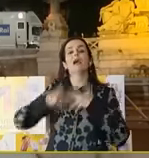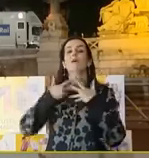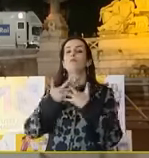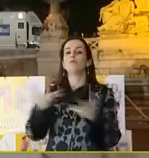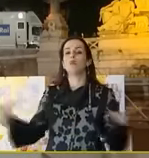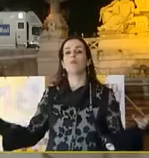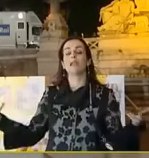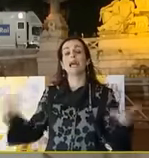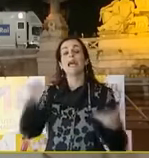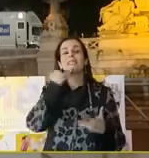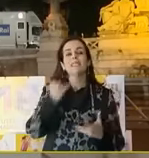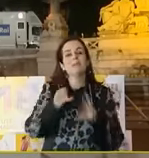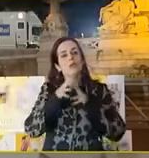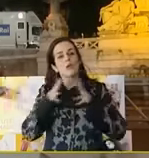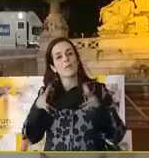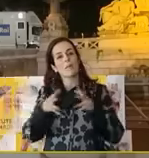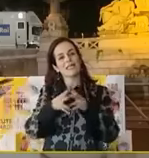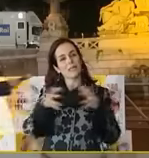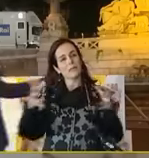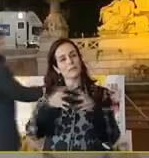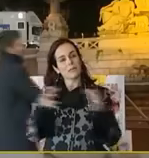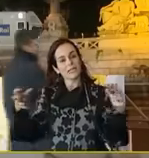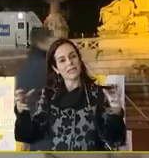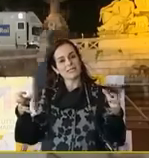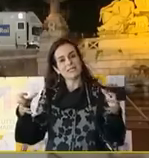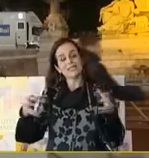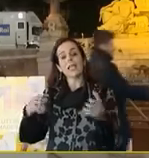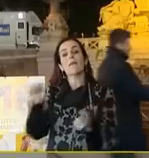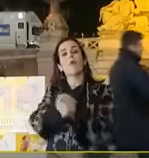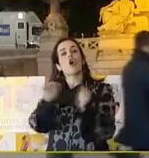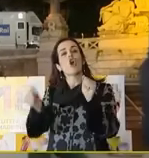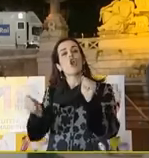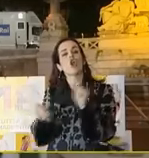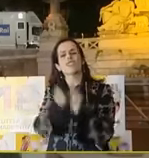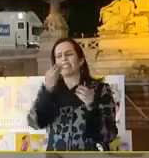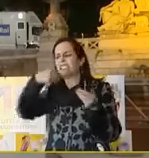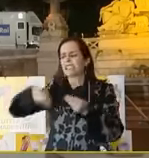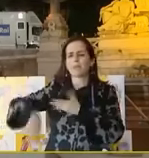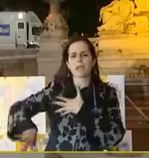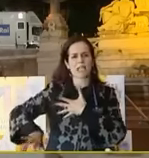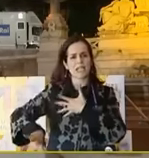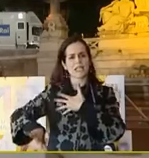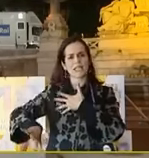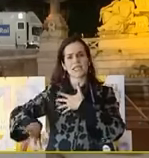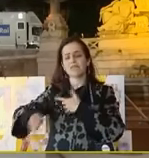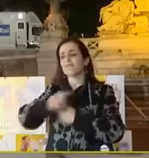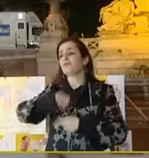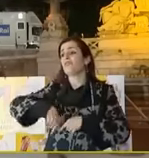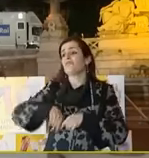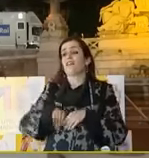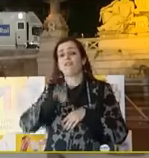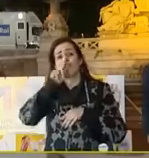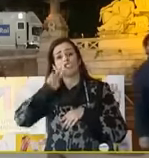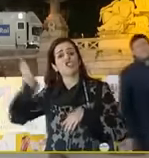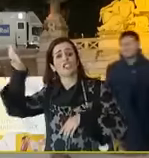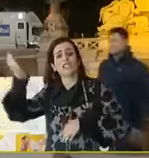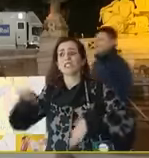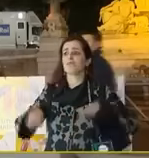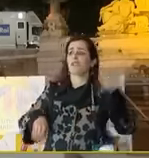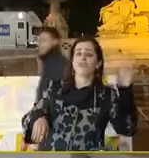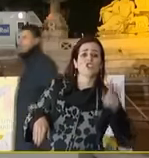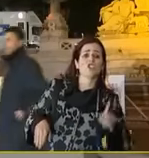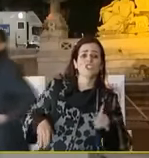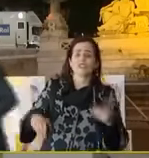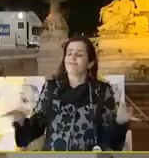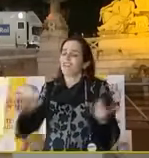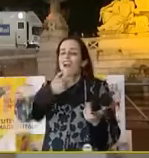medie imprese, di lotta alla burocrazia, di lotta agli sprechi. Mentre gli altri si dilettavano in fascismi e non fascismi, noi puntavamo a dei